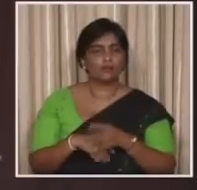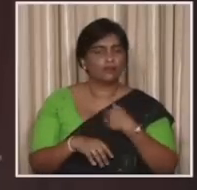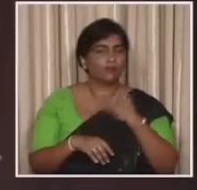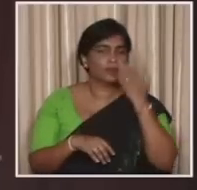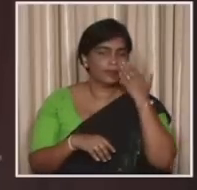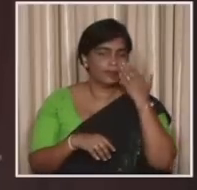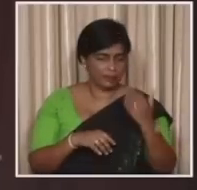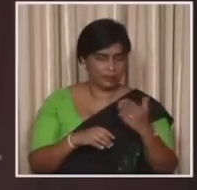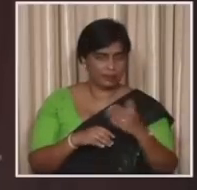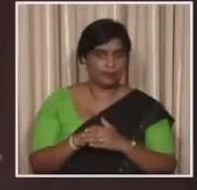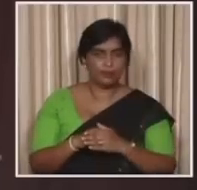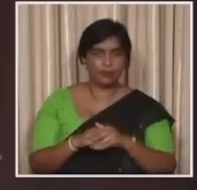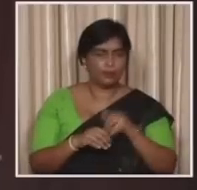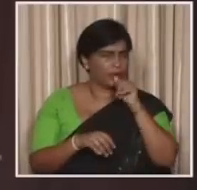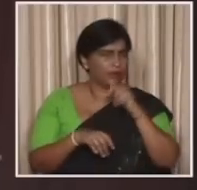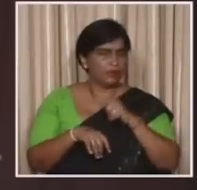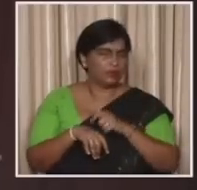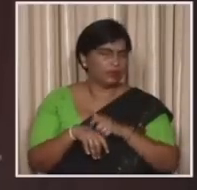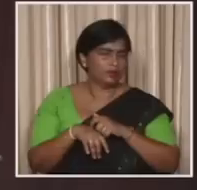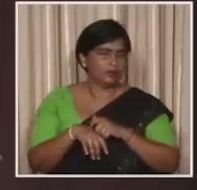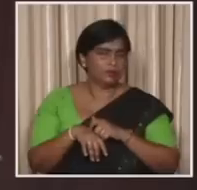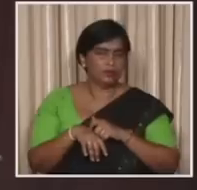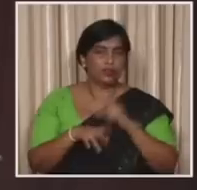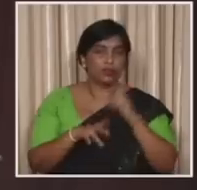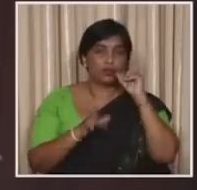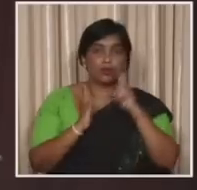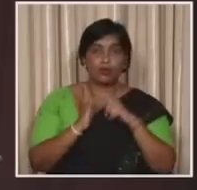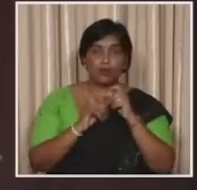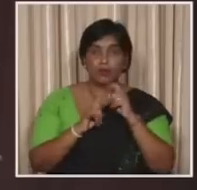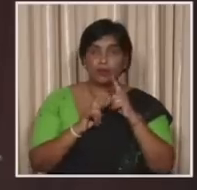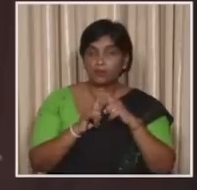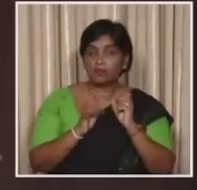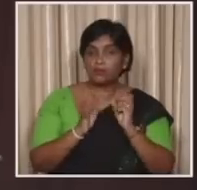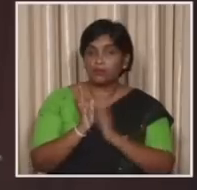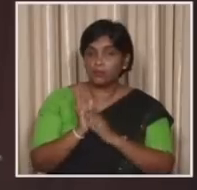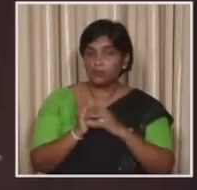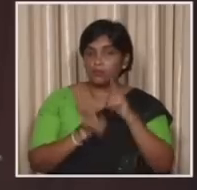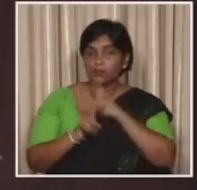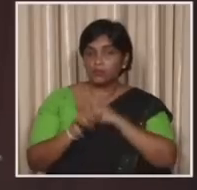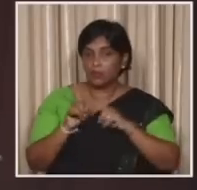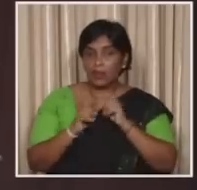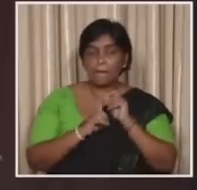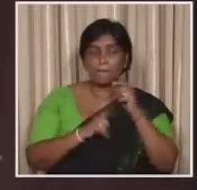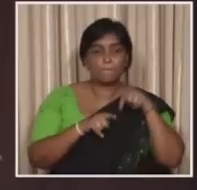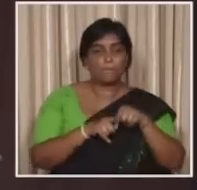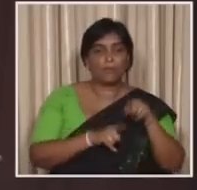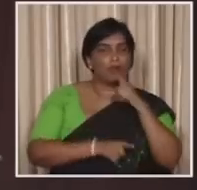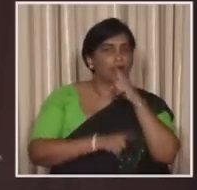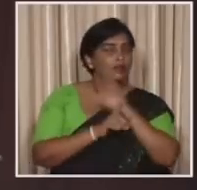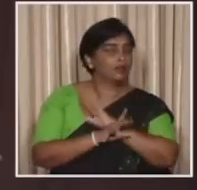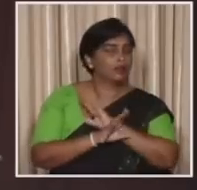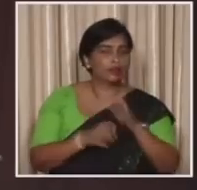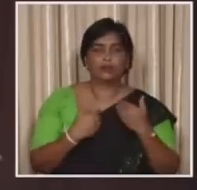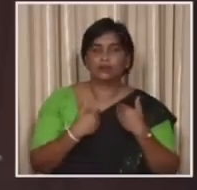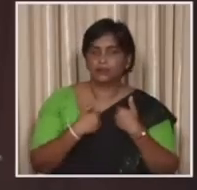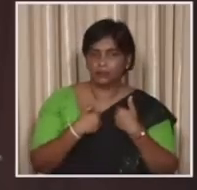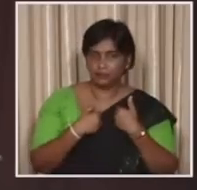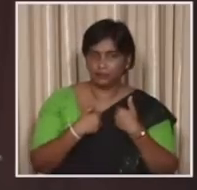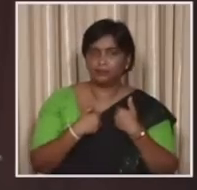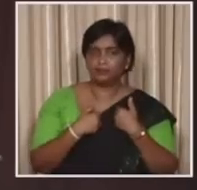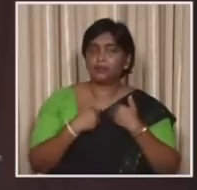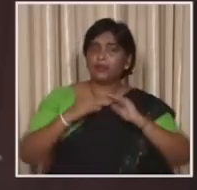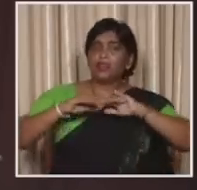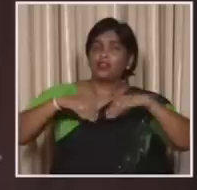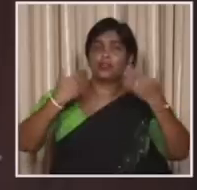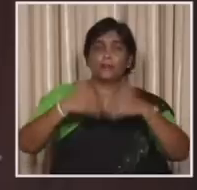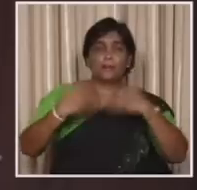dekka කිසිම වෙලාවක ගරු කතානායකතුමා කෝප් කමිටුවේ කතා කරපු එකක් ගෙනල්ලා පාර්ලිමේන්තුවේ ඇතුලේ කතා කරන්නෙත් නෑ අපි. එළිය